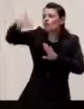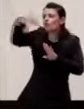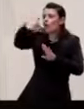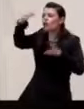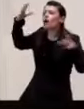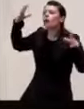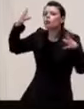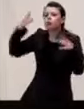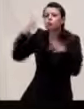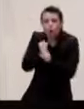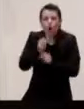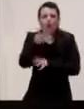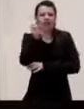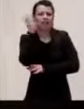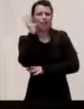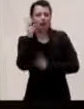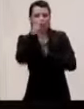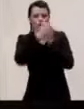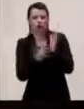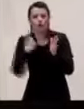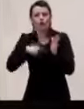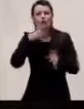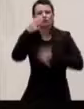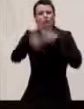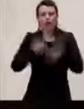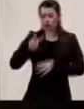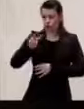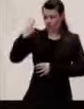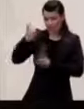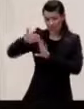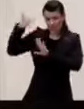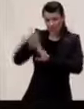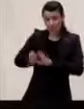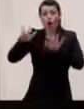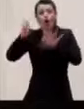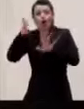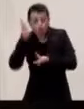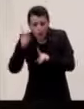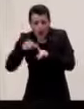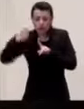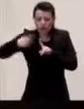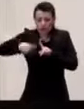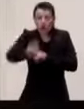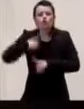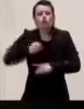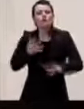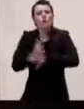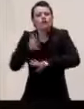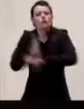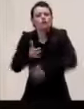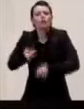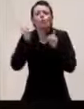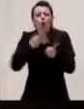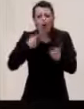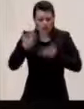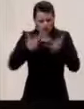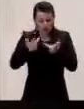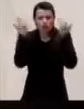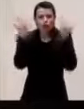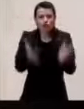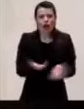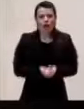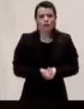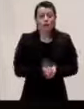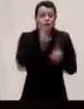parlato dell'8 di marzo, vi abbiamo parlato del 23, vi abbiamo parlato di quello che noi abbiamo messo in campo, e le indicazioni su come tenere